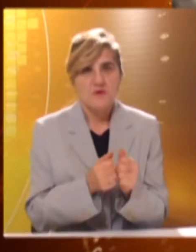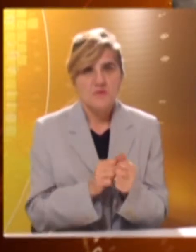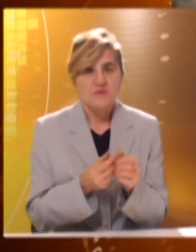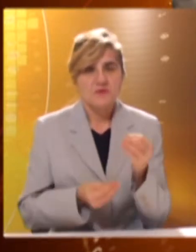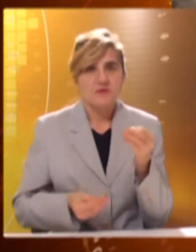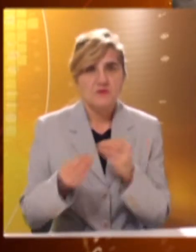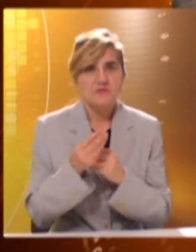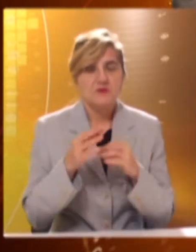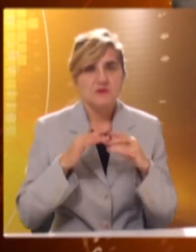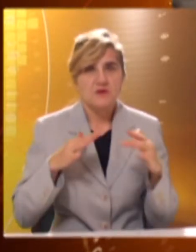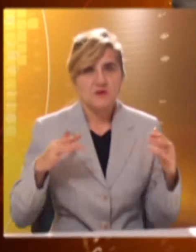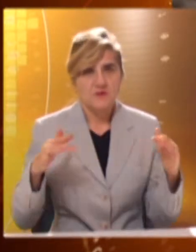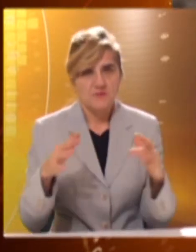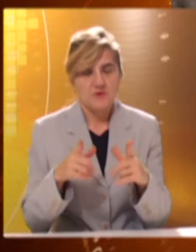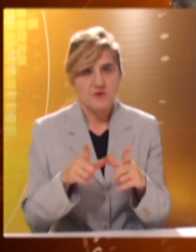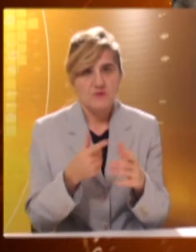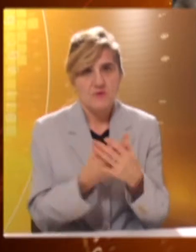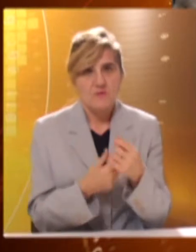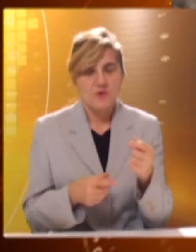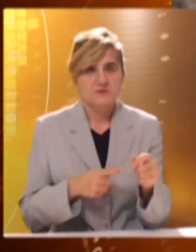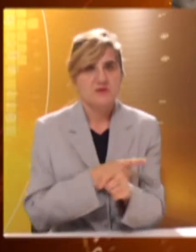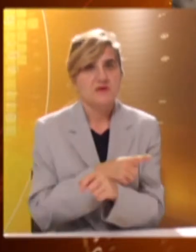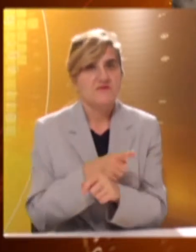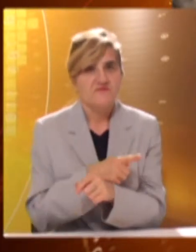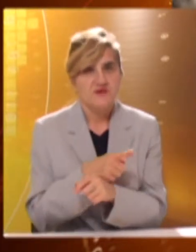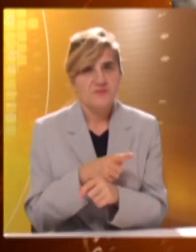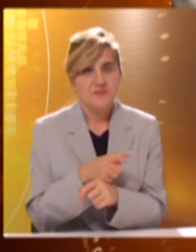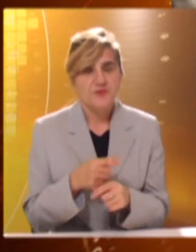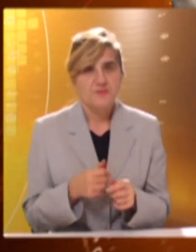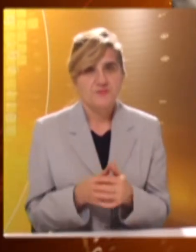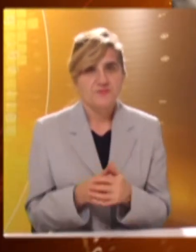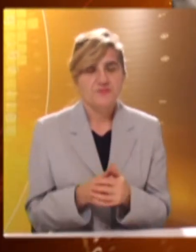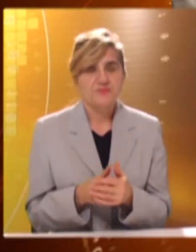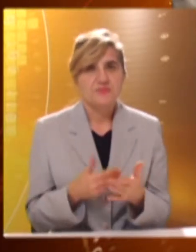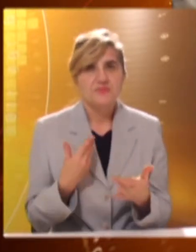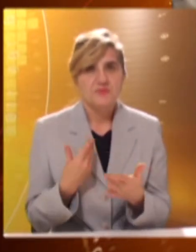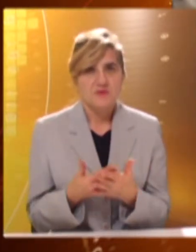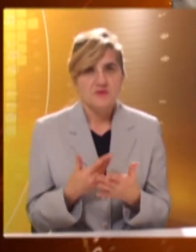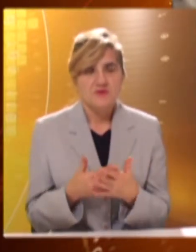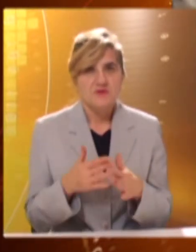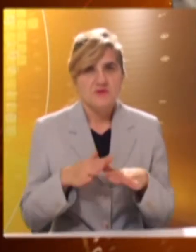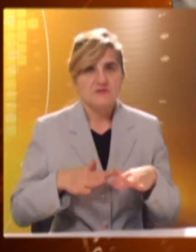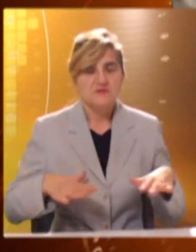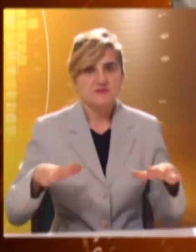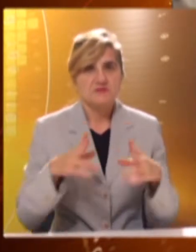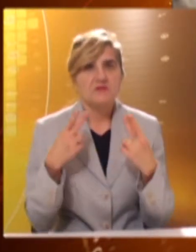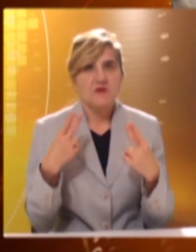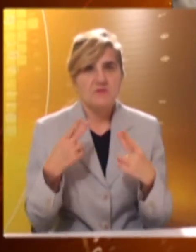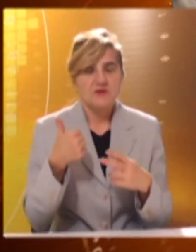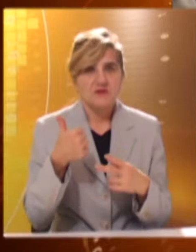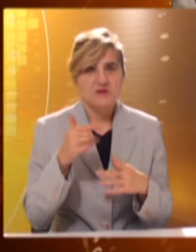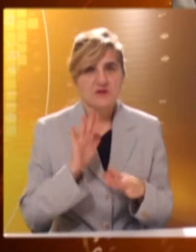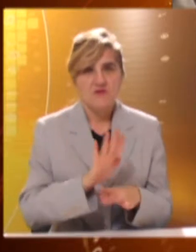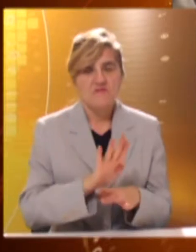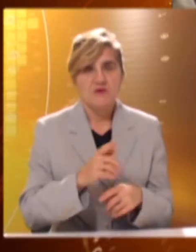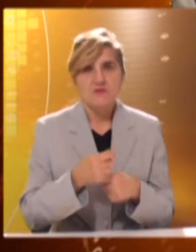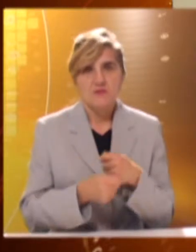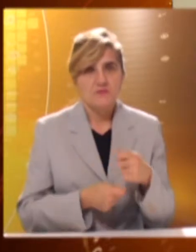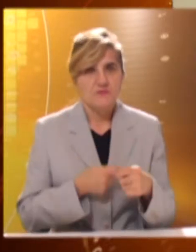ovim povećanim prilivom migranata u poslednje vreme. Tako da zbog tog posebnog migracionog partnerstva za Švajcarsku je bitan jedan ovakav